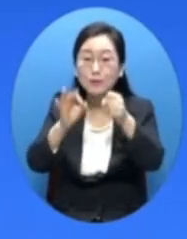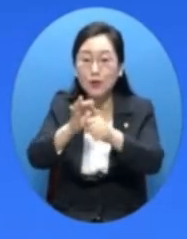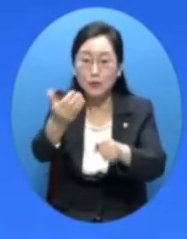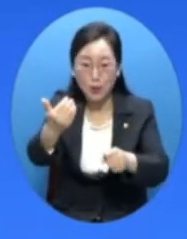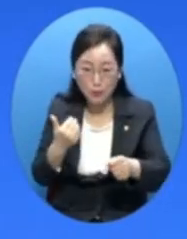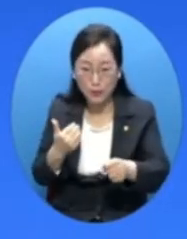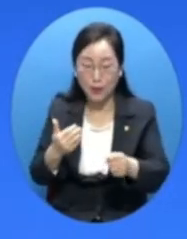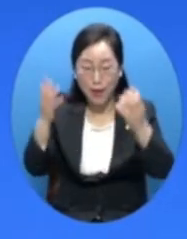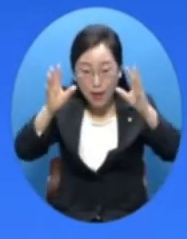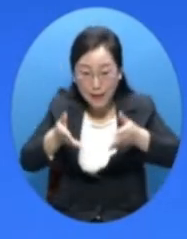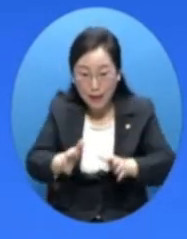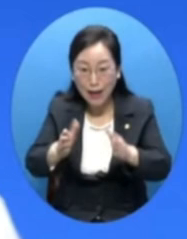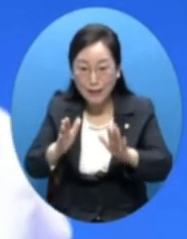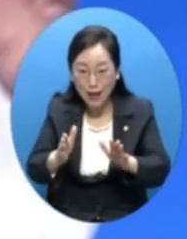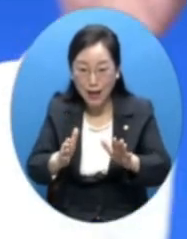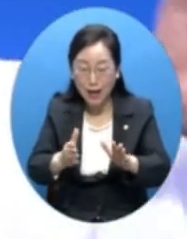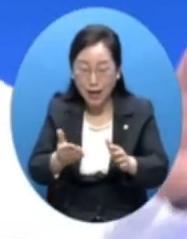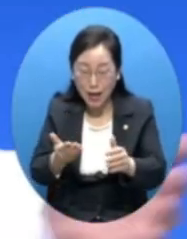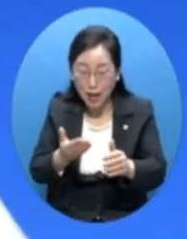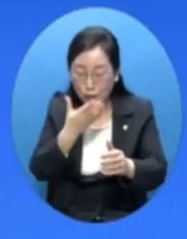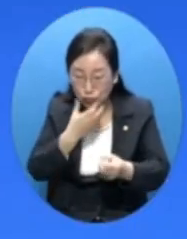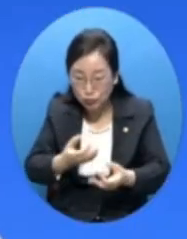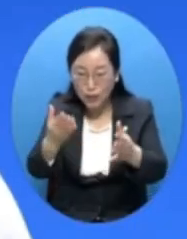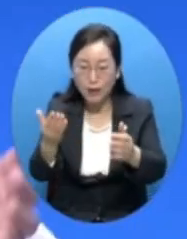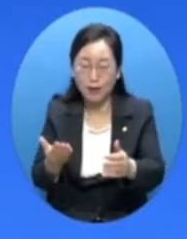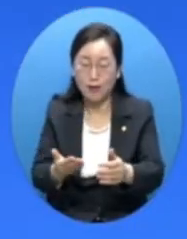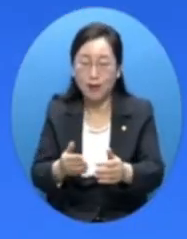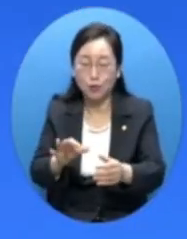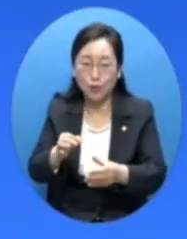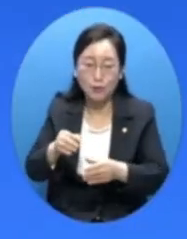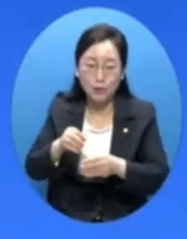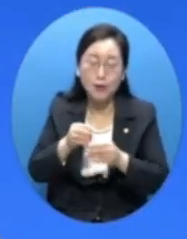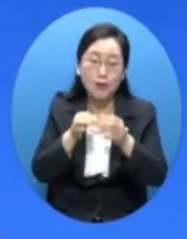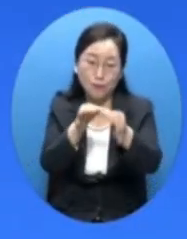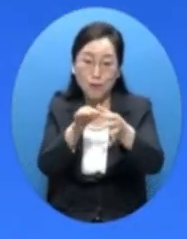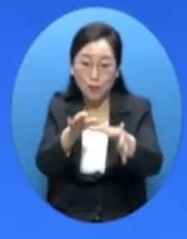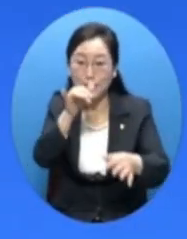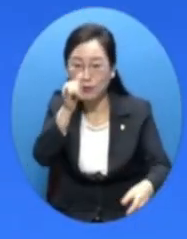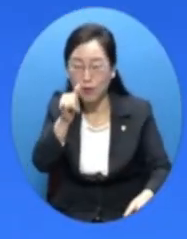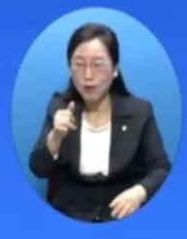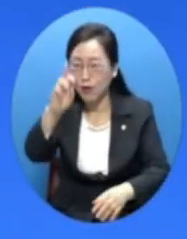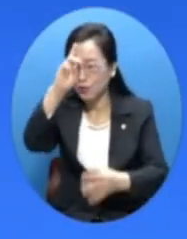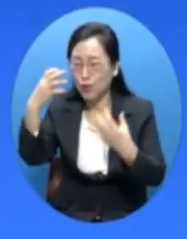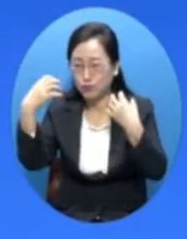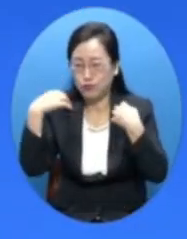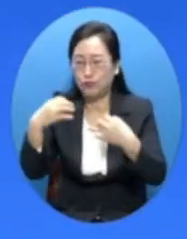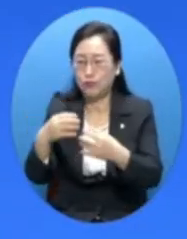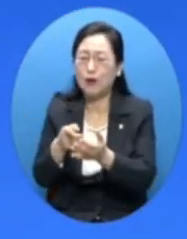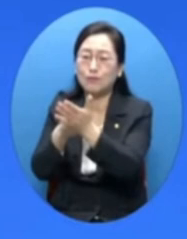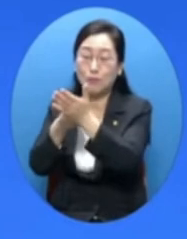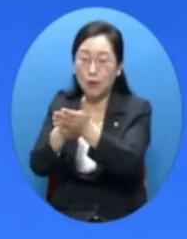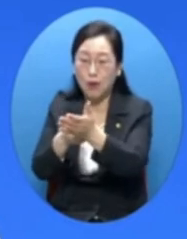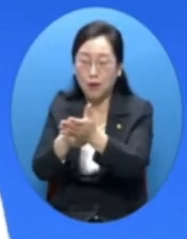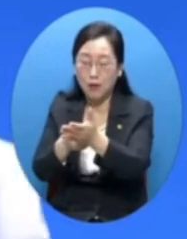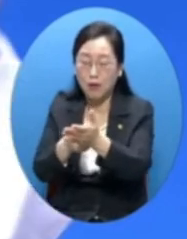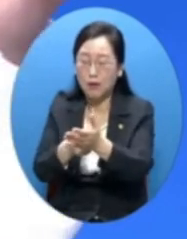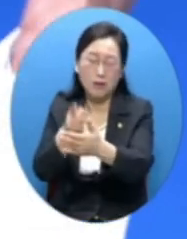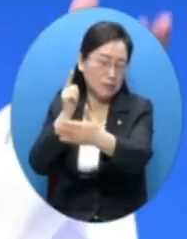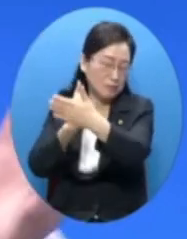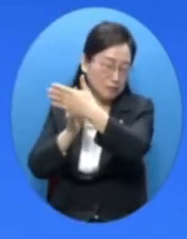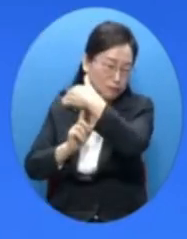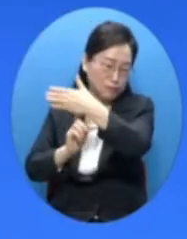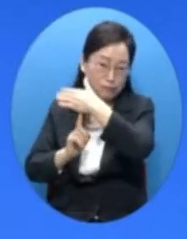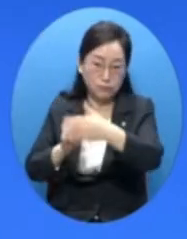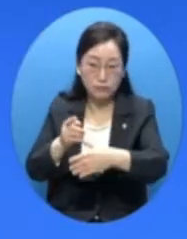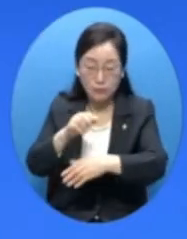통해서 그렇게 캠페인을 벌이고 국가 각 기관에다 얘기하고 했는데 이제 와서 이제 정신이 조금 들어서 이제 여러 가지 대책을